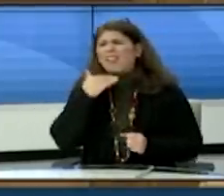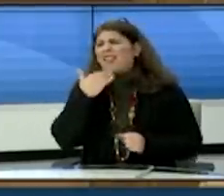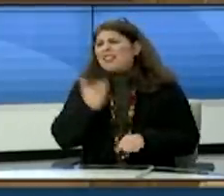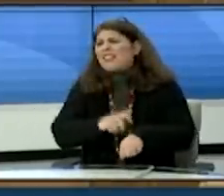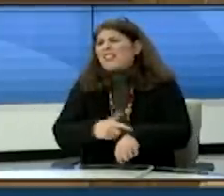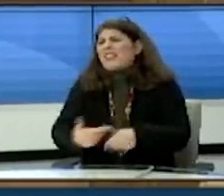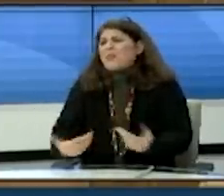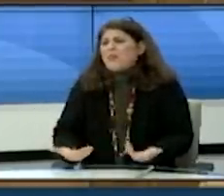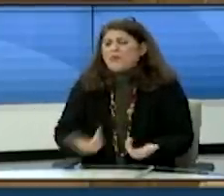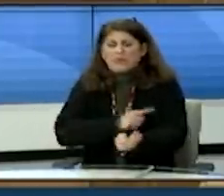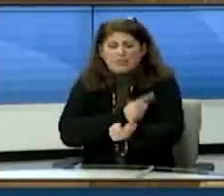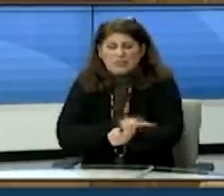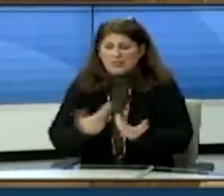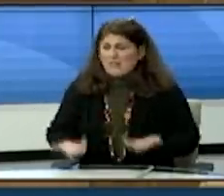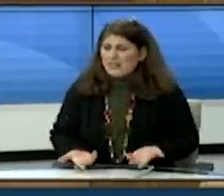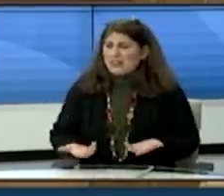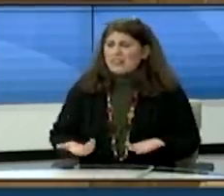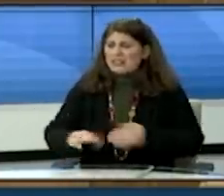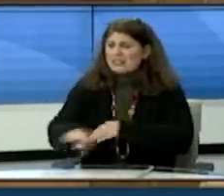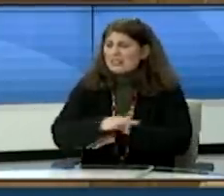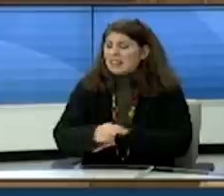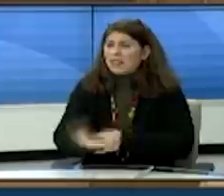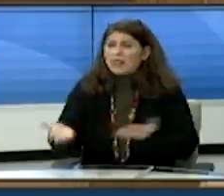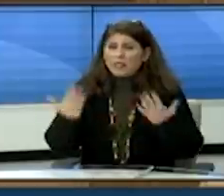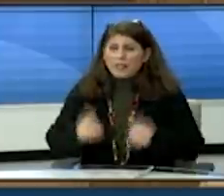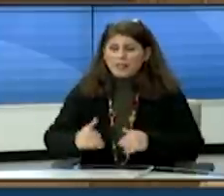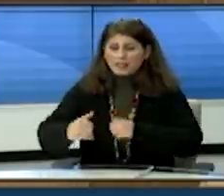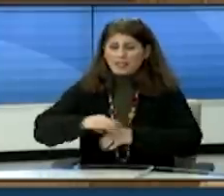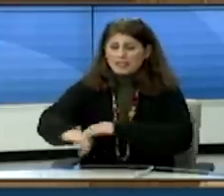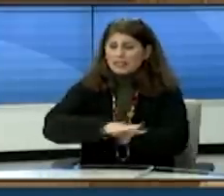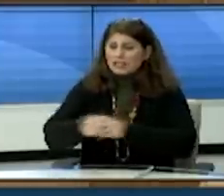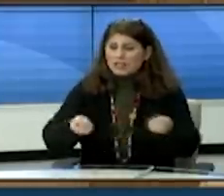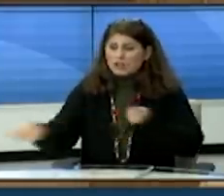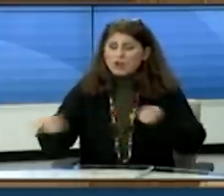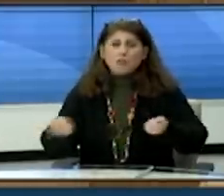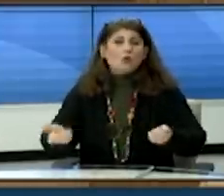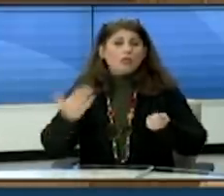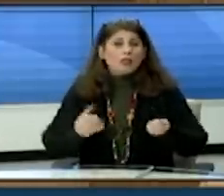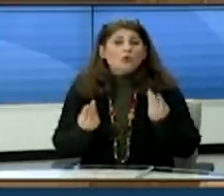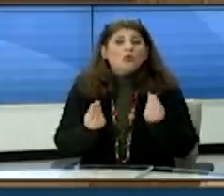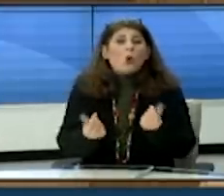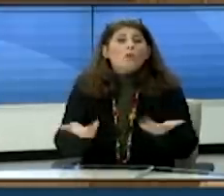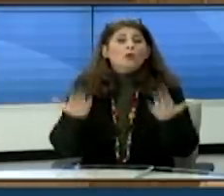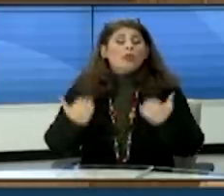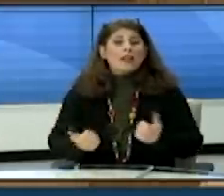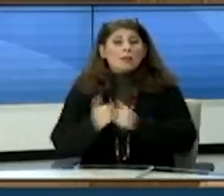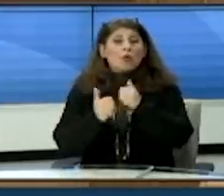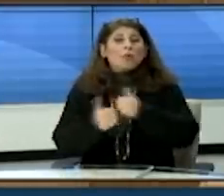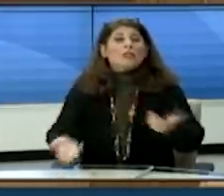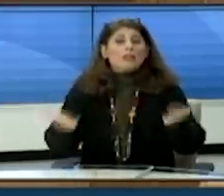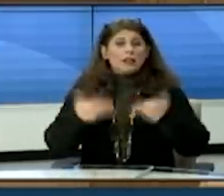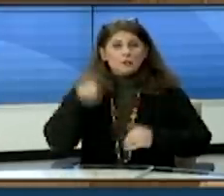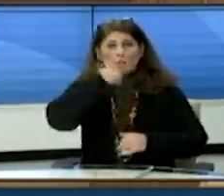δυσκίνητο, ανίκανο, χωρίς σχέδιο, χωρίς συντονισμό, χωρίς μέσα, υποδομές,